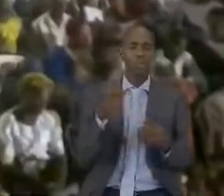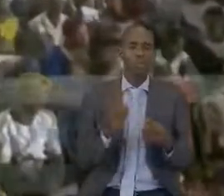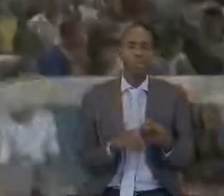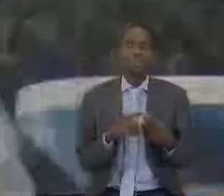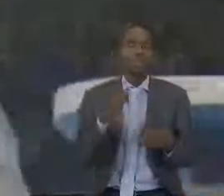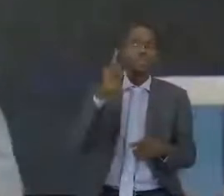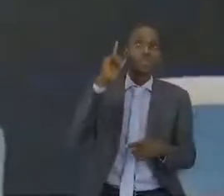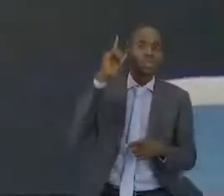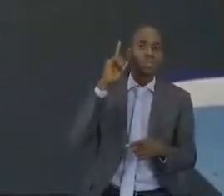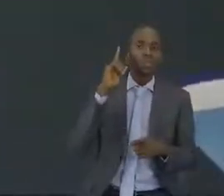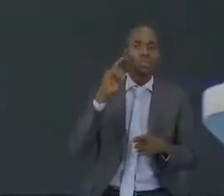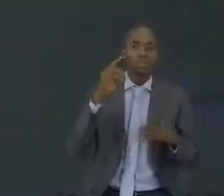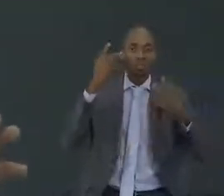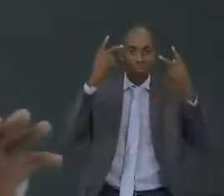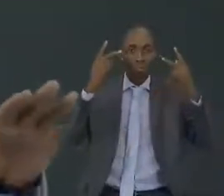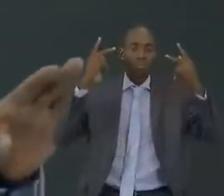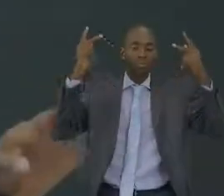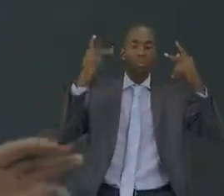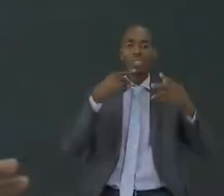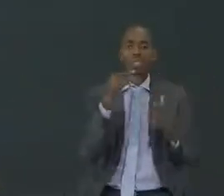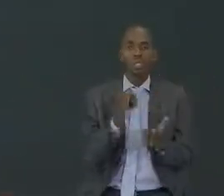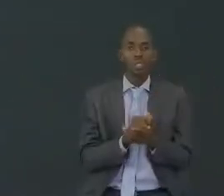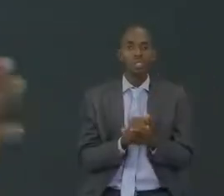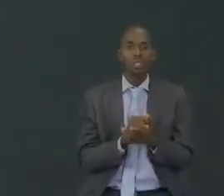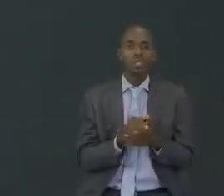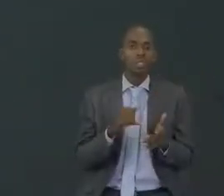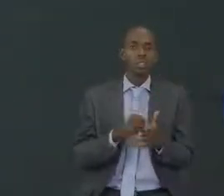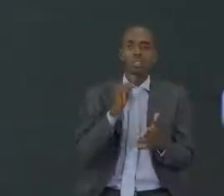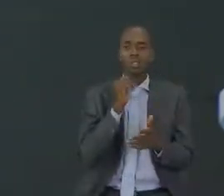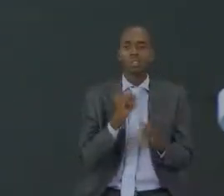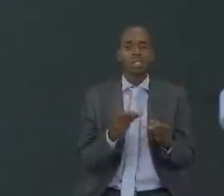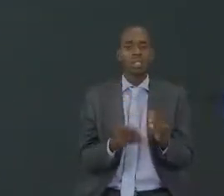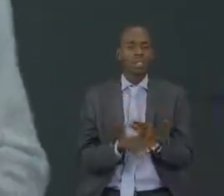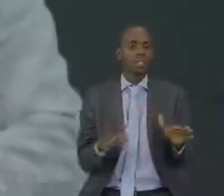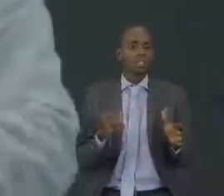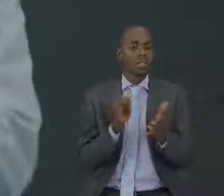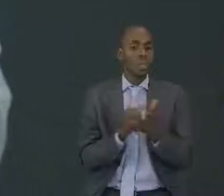il t'amène dans sa prospérité, d'un pays, de Canaan.